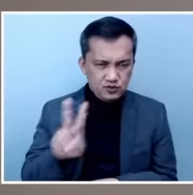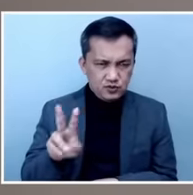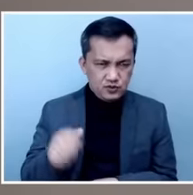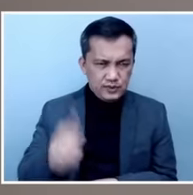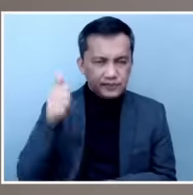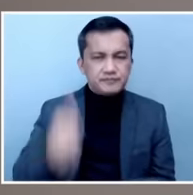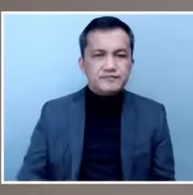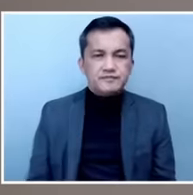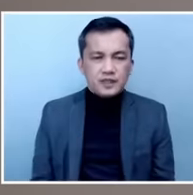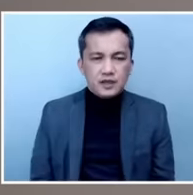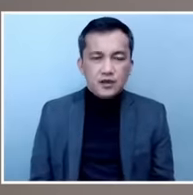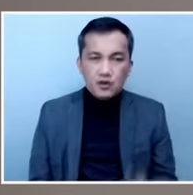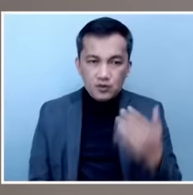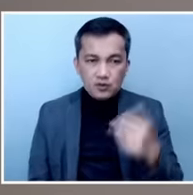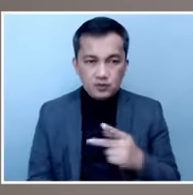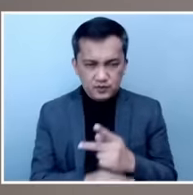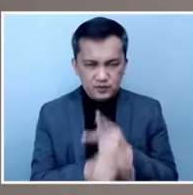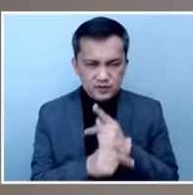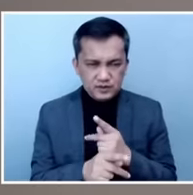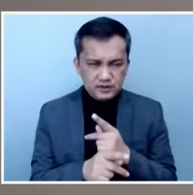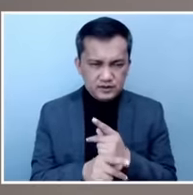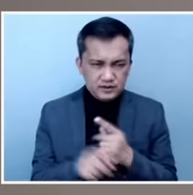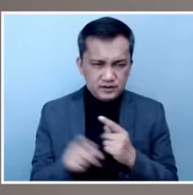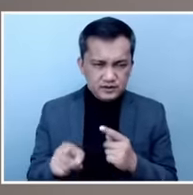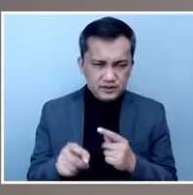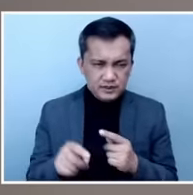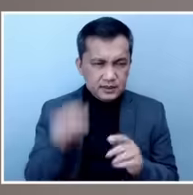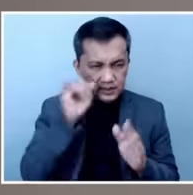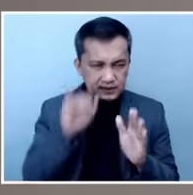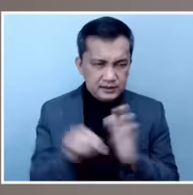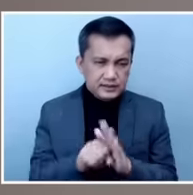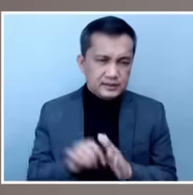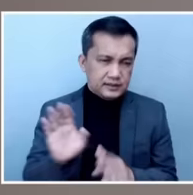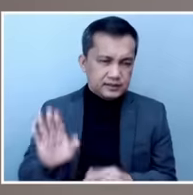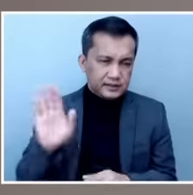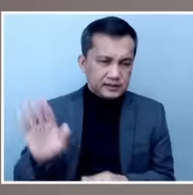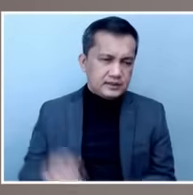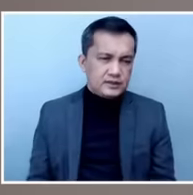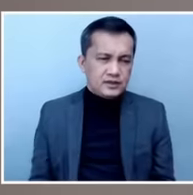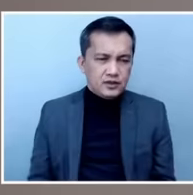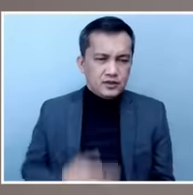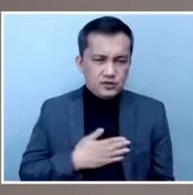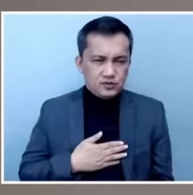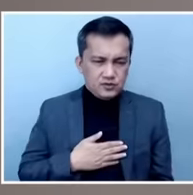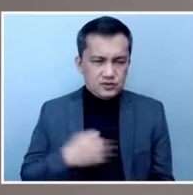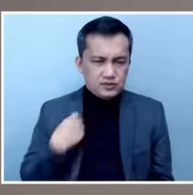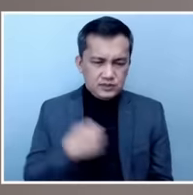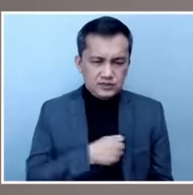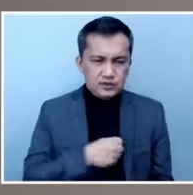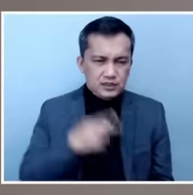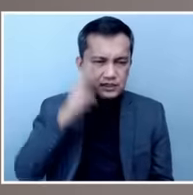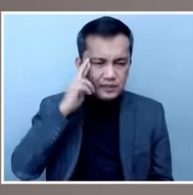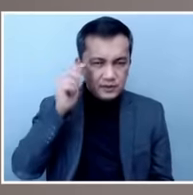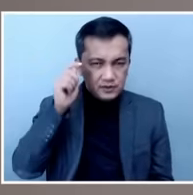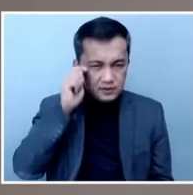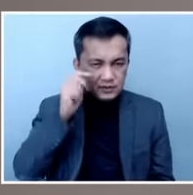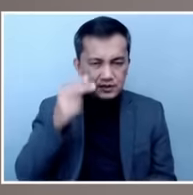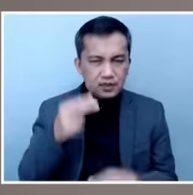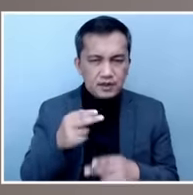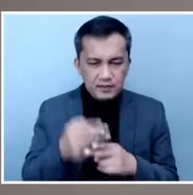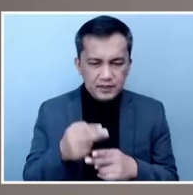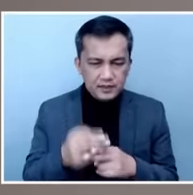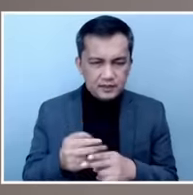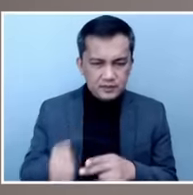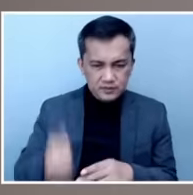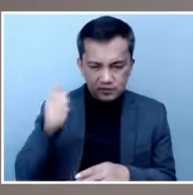winner. Ito ay para protektahan umano ang pagkakakilanlan nito. Gusto naman ni Senador Raffy Tulfo na malaman ang pangalan ng mga